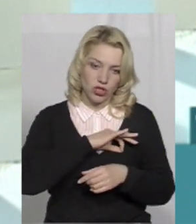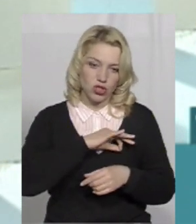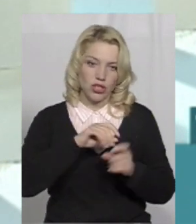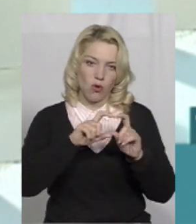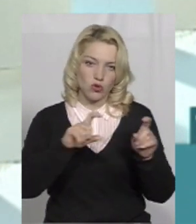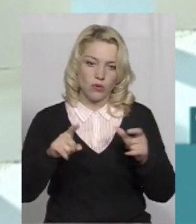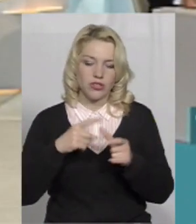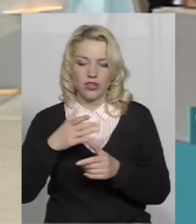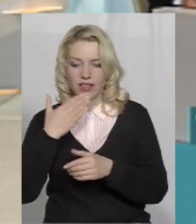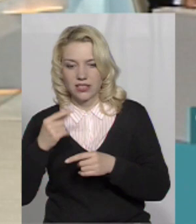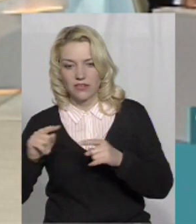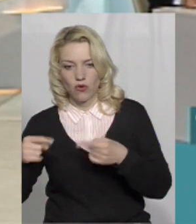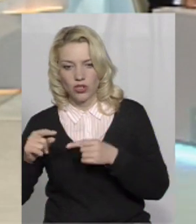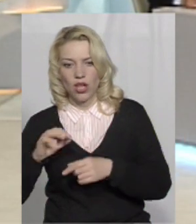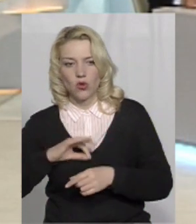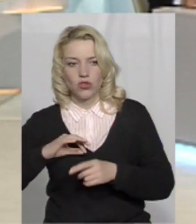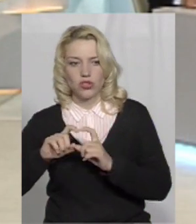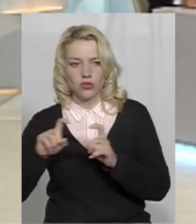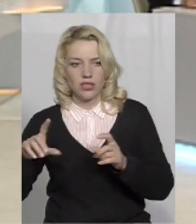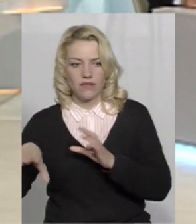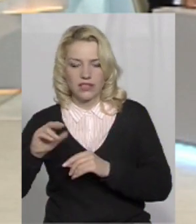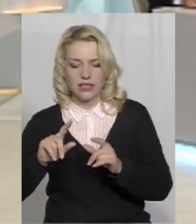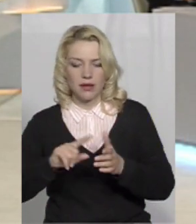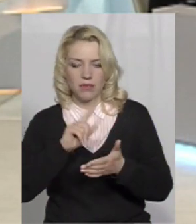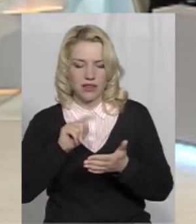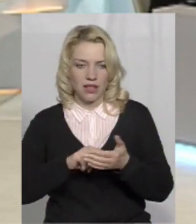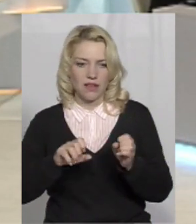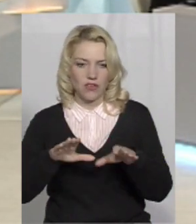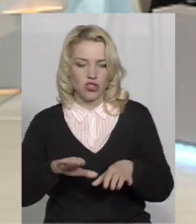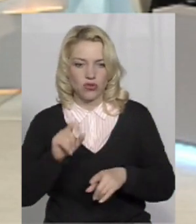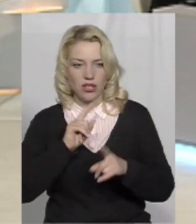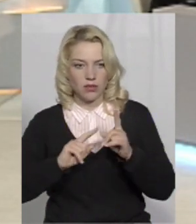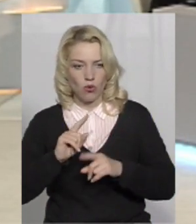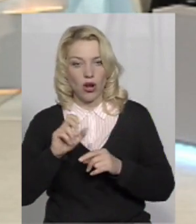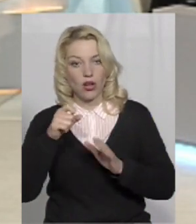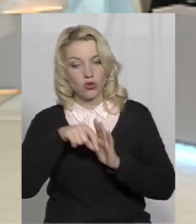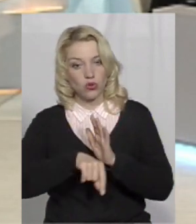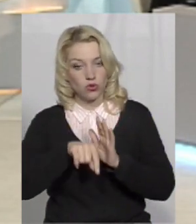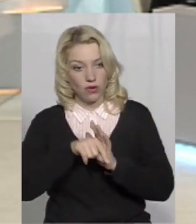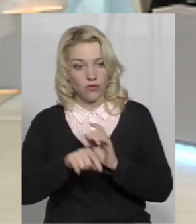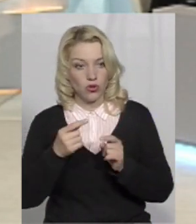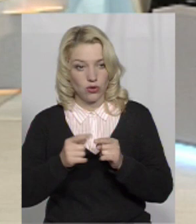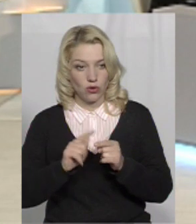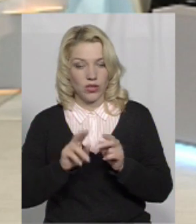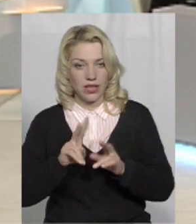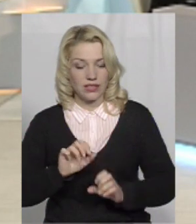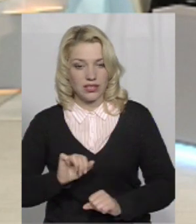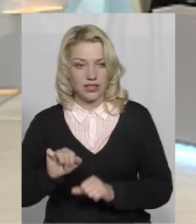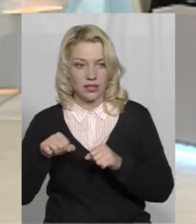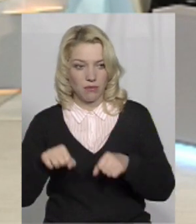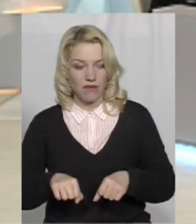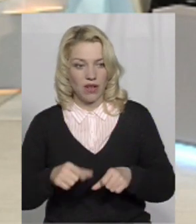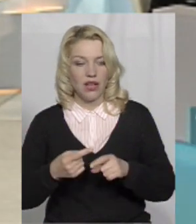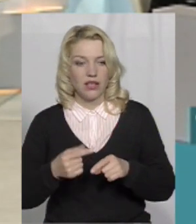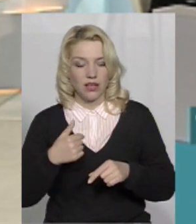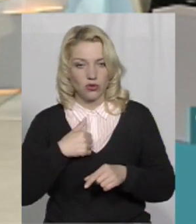створена в них юридична особа, вони всі свої питання вирішують на зборах. А стосовно того, як захистити свої права,